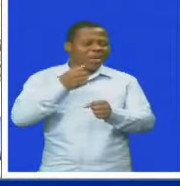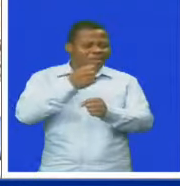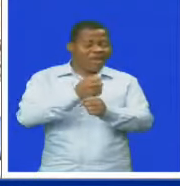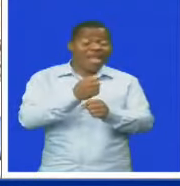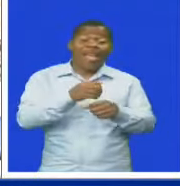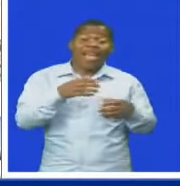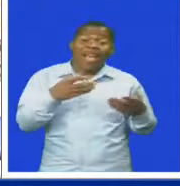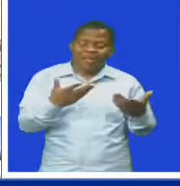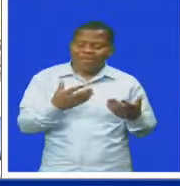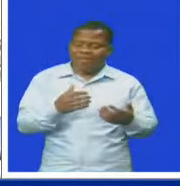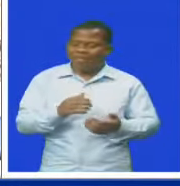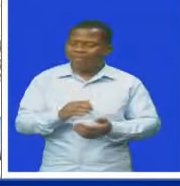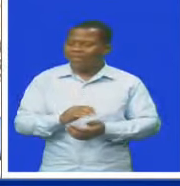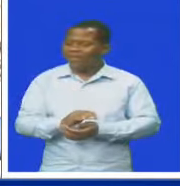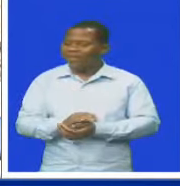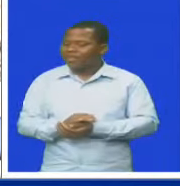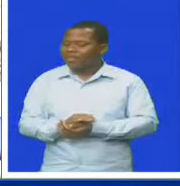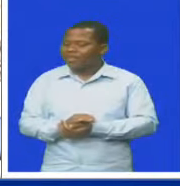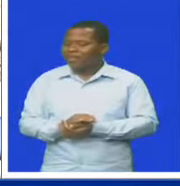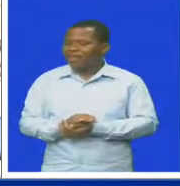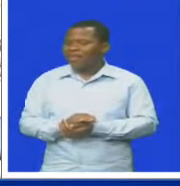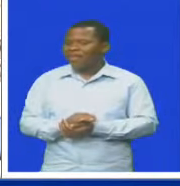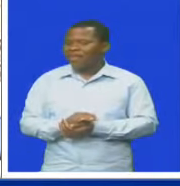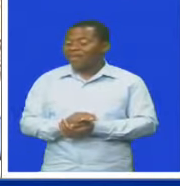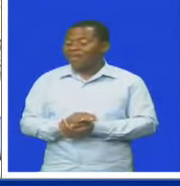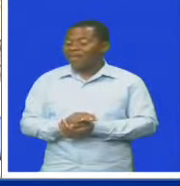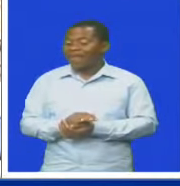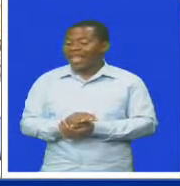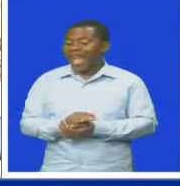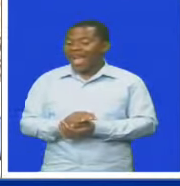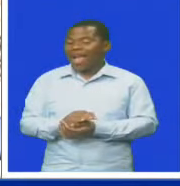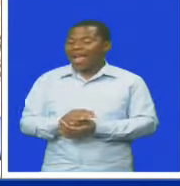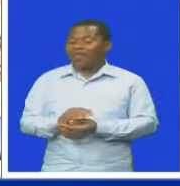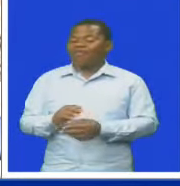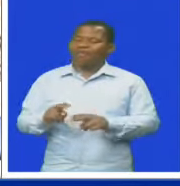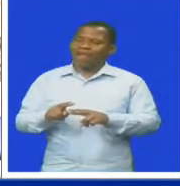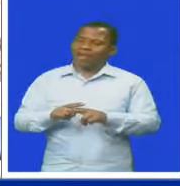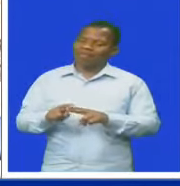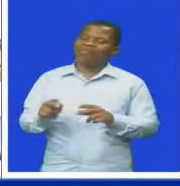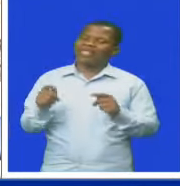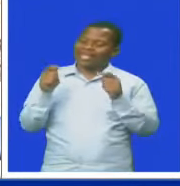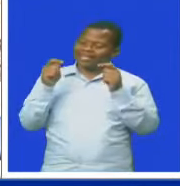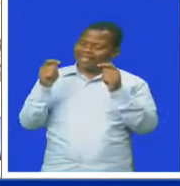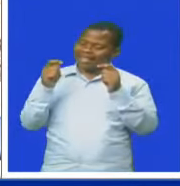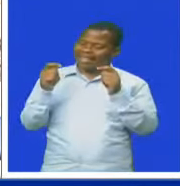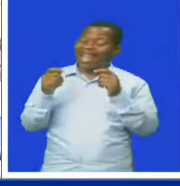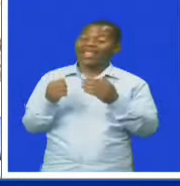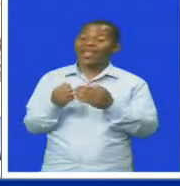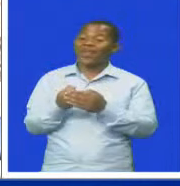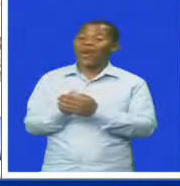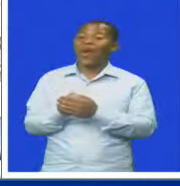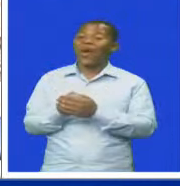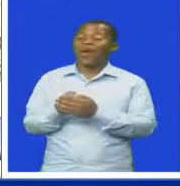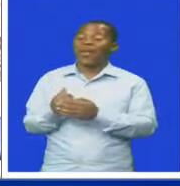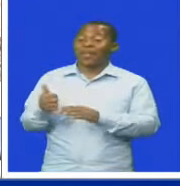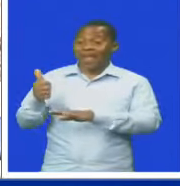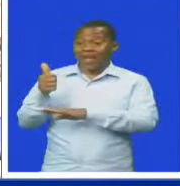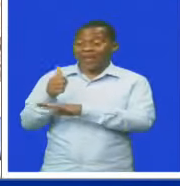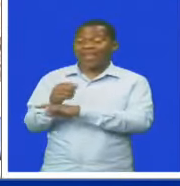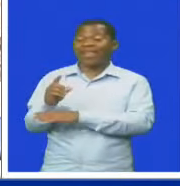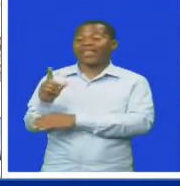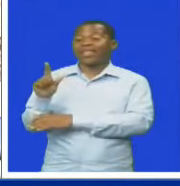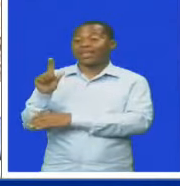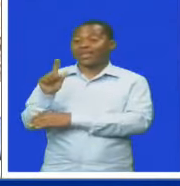Neli singasho ukuthi kumbe siyamkhangasela Mutsepe kepha-ke ungumuntu simbonile kuMamelodi